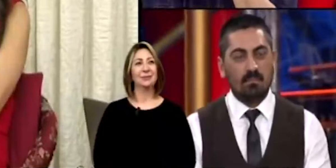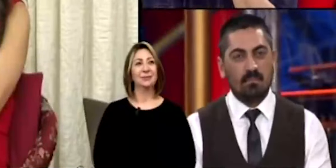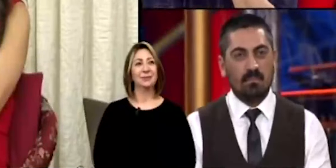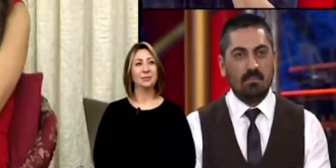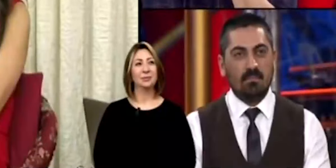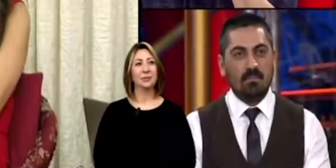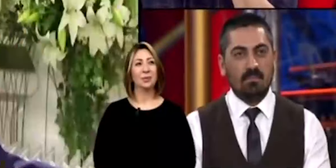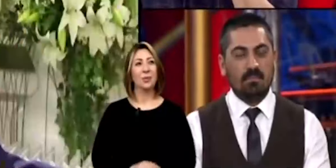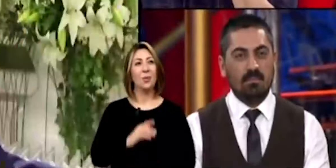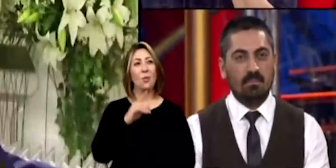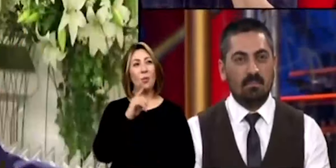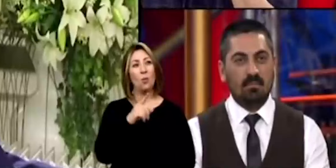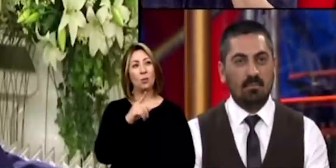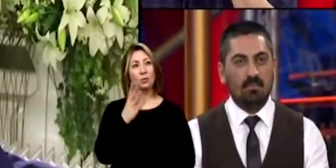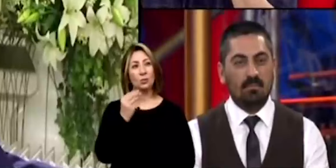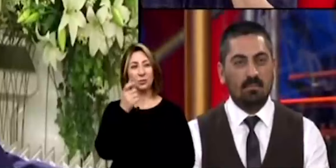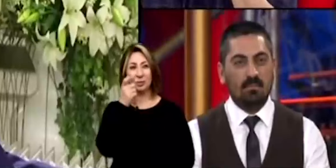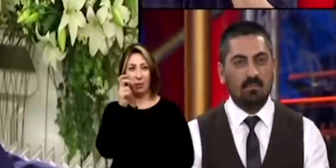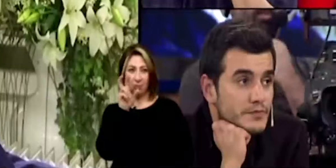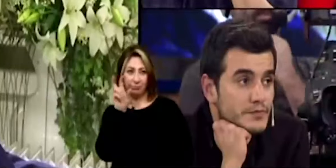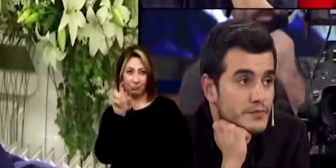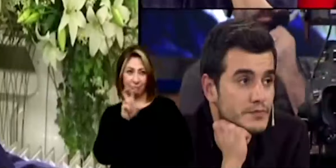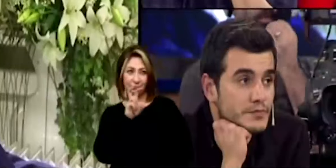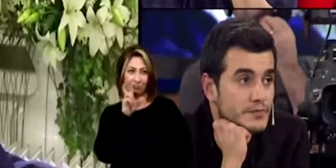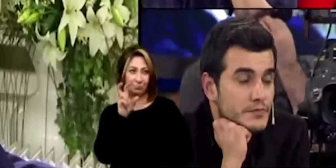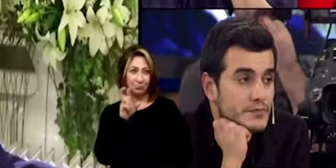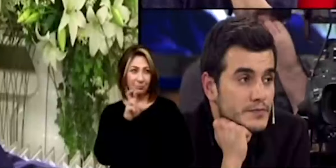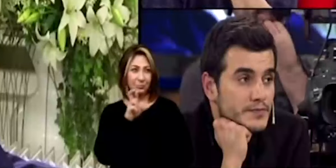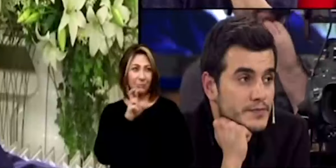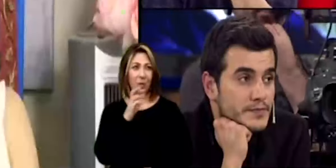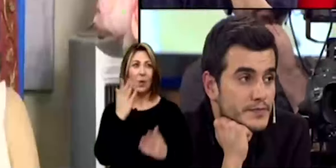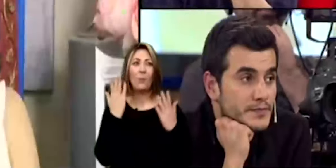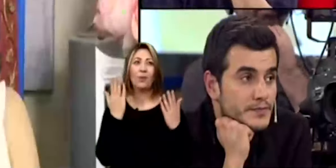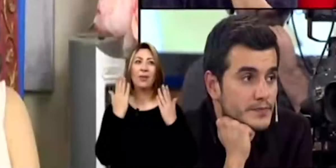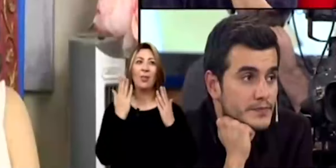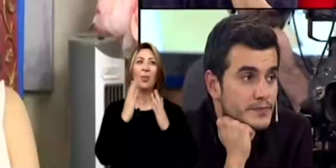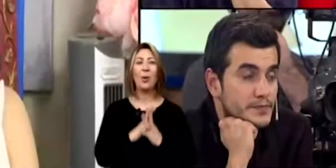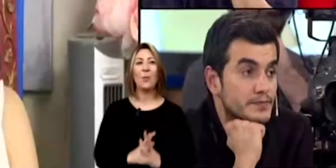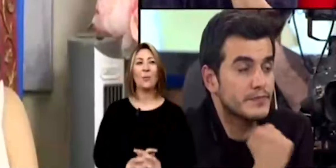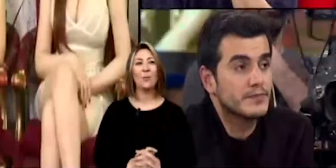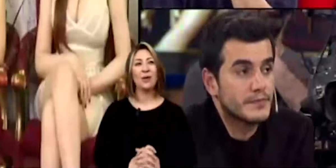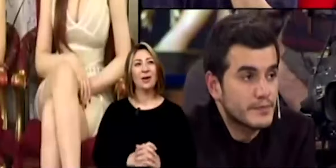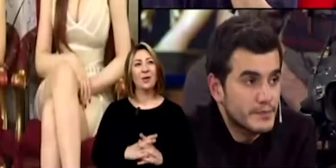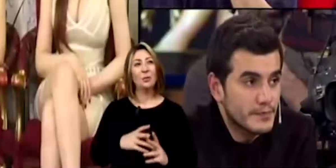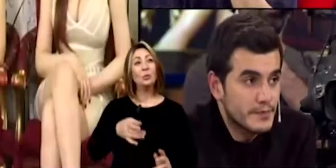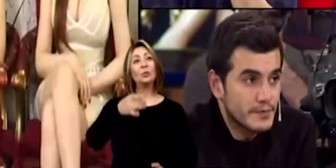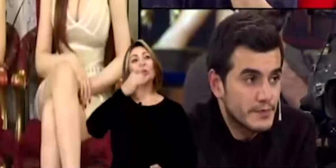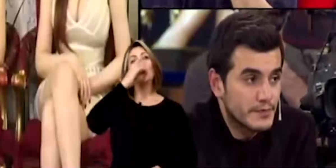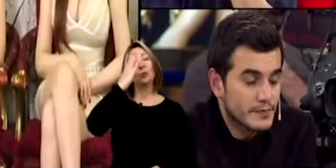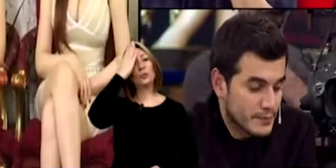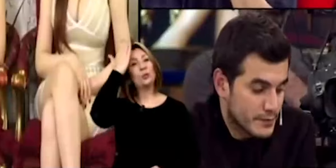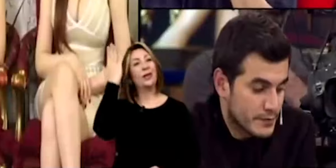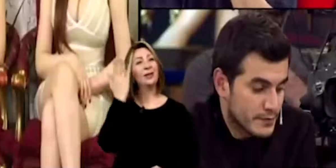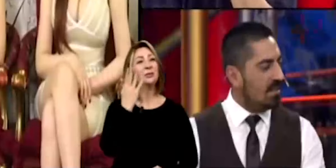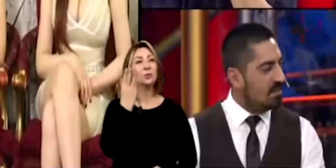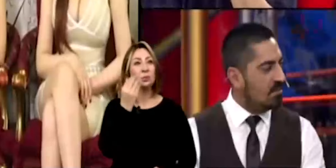Maşallah. Maşallah. O Belil Hanım buradan çok dikkatli bakış attı. Aman Allah'ım. Ebru Sultan.